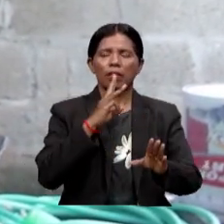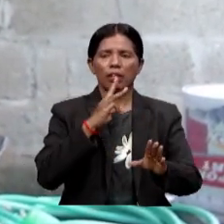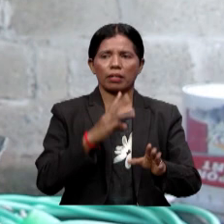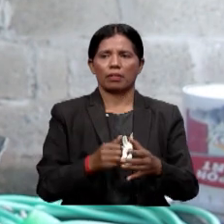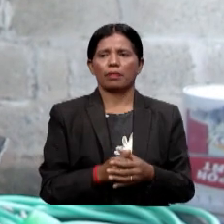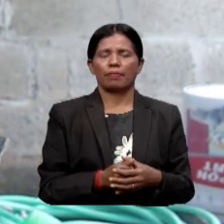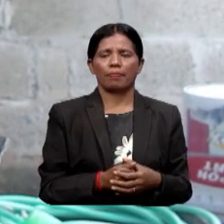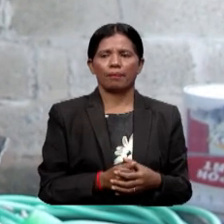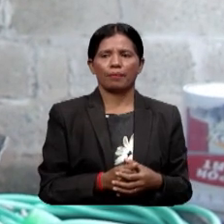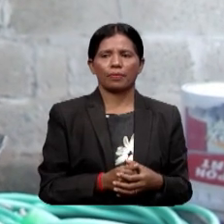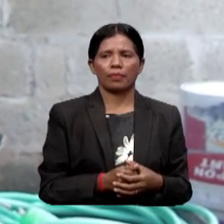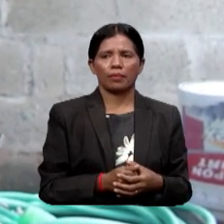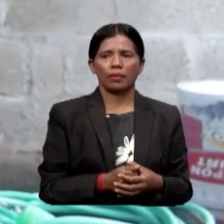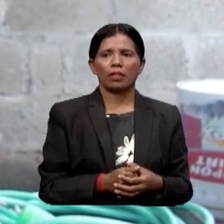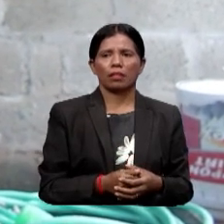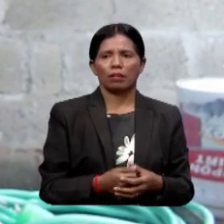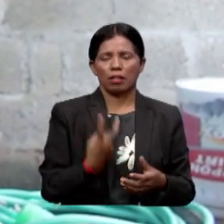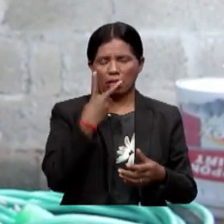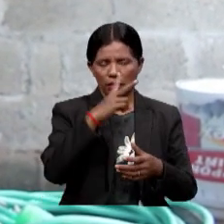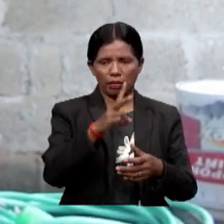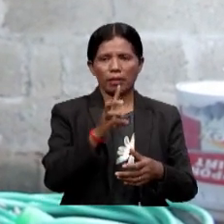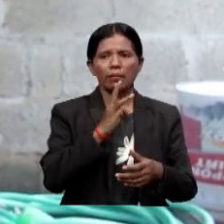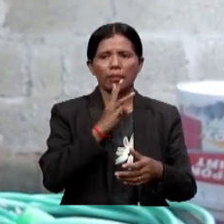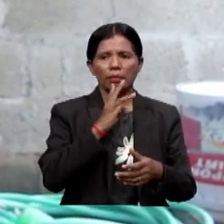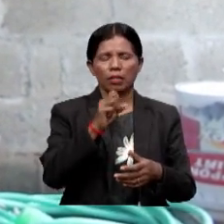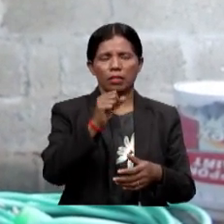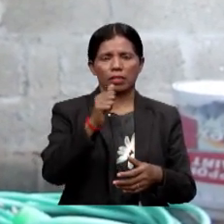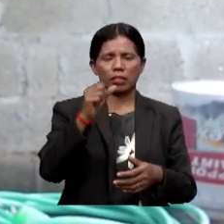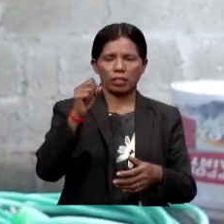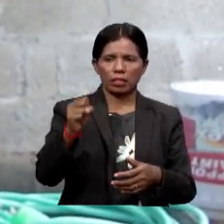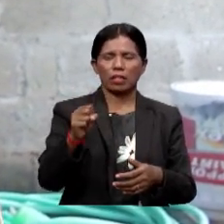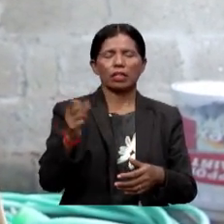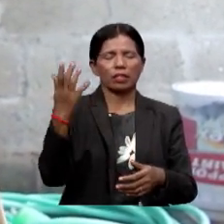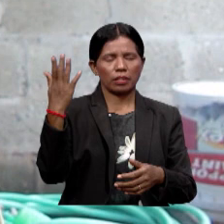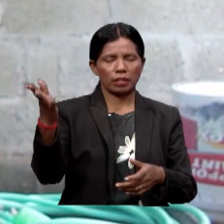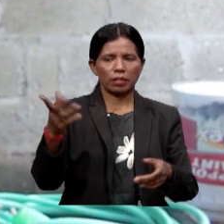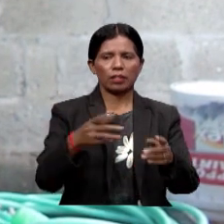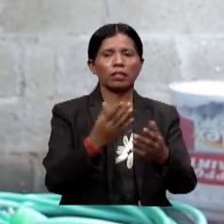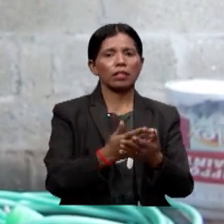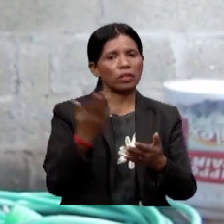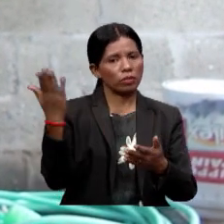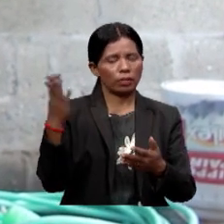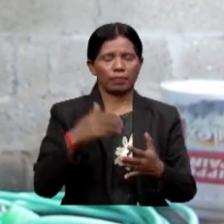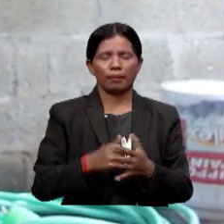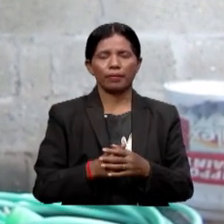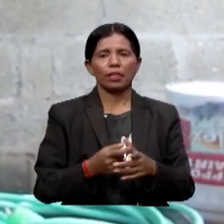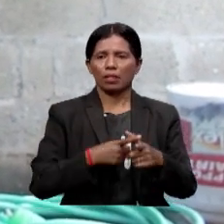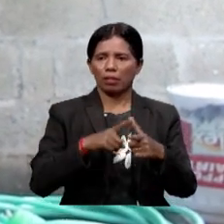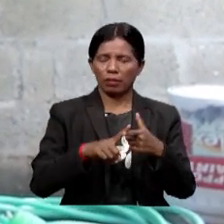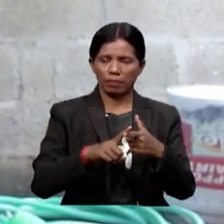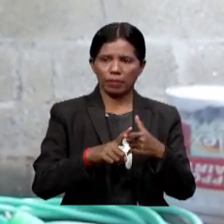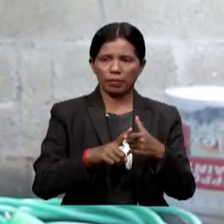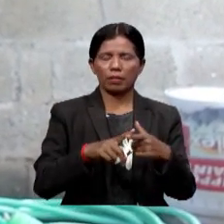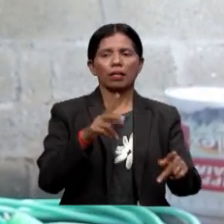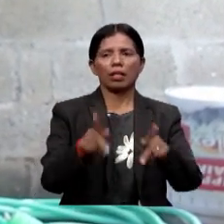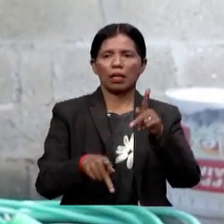balu liga diretamente bafali iha sas ni bemak iha posu iha posu ka iha sore ni ba pues kum